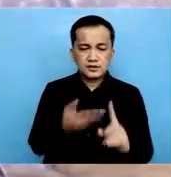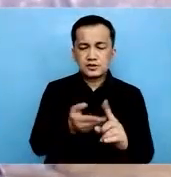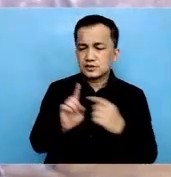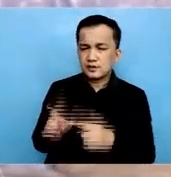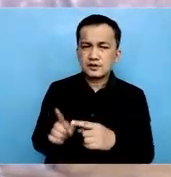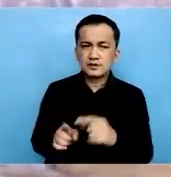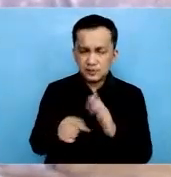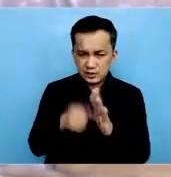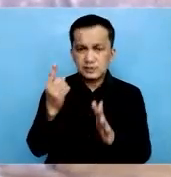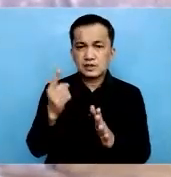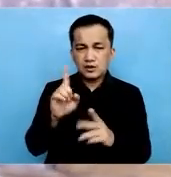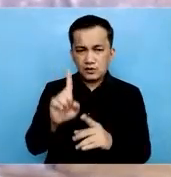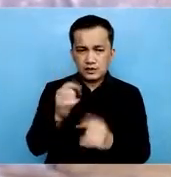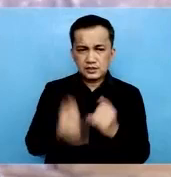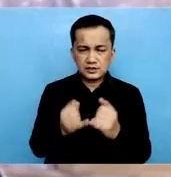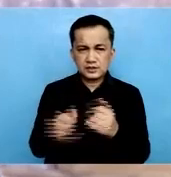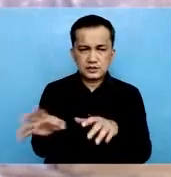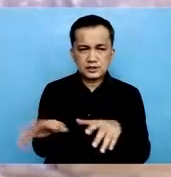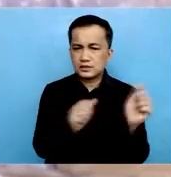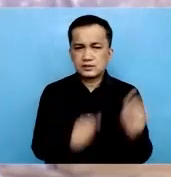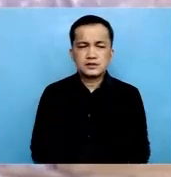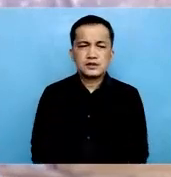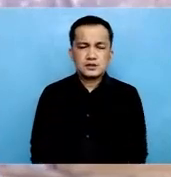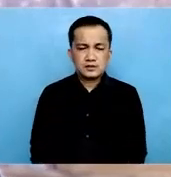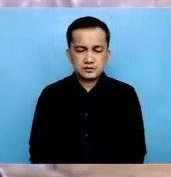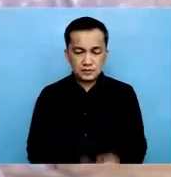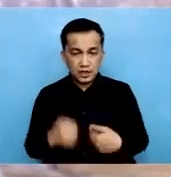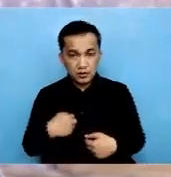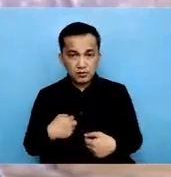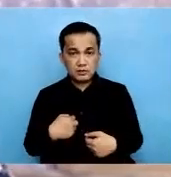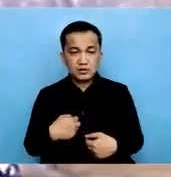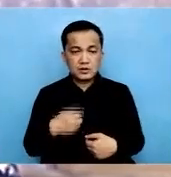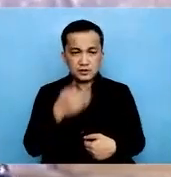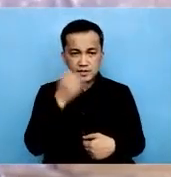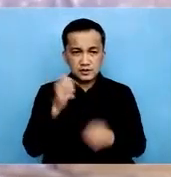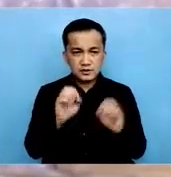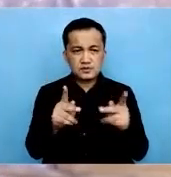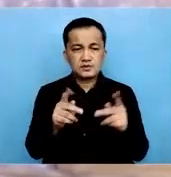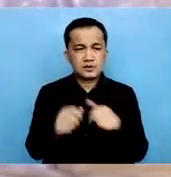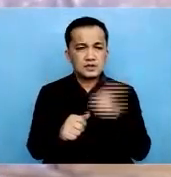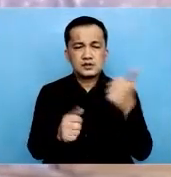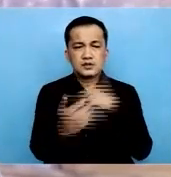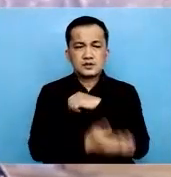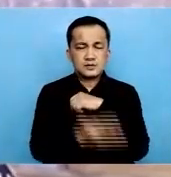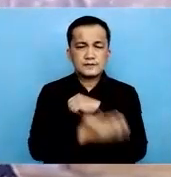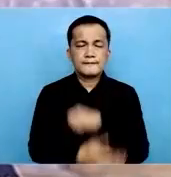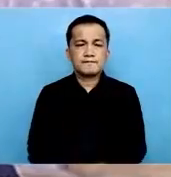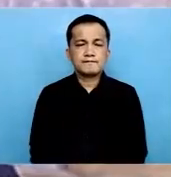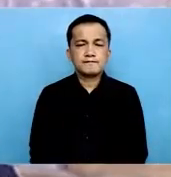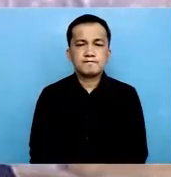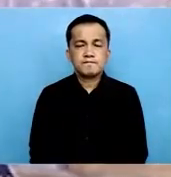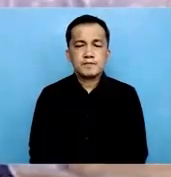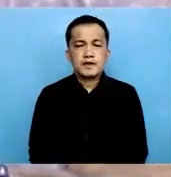pa, isang ano na lang, alis na lang. Siyempre nga po, mas maganda kasi opportunity sa ibang bansa. Kumbaga, andun